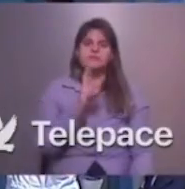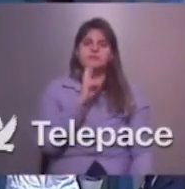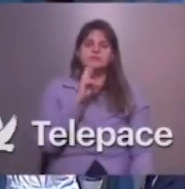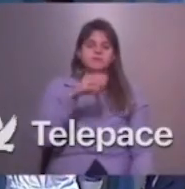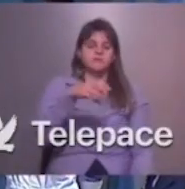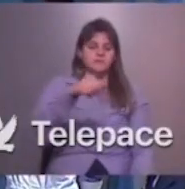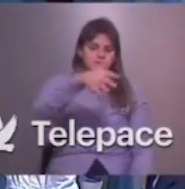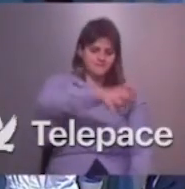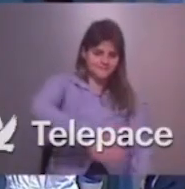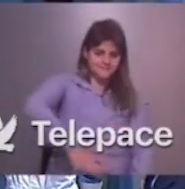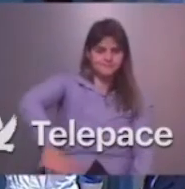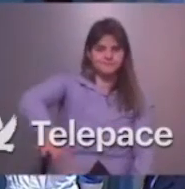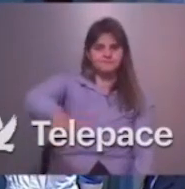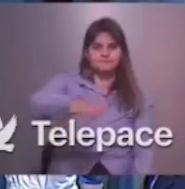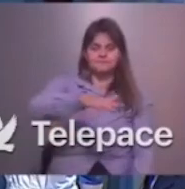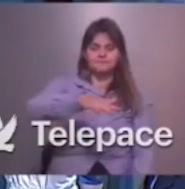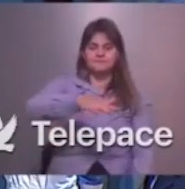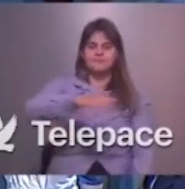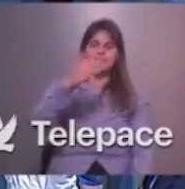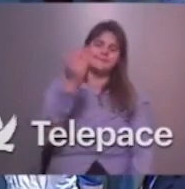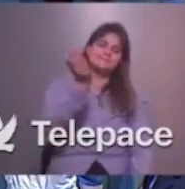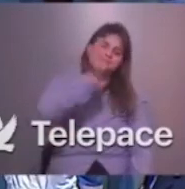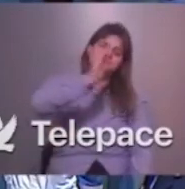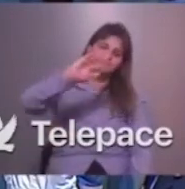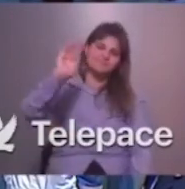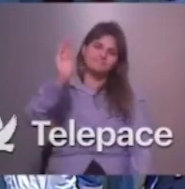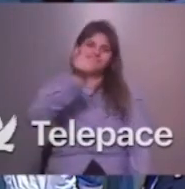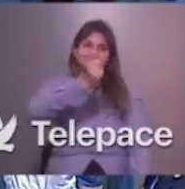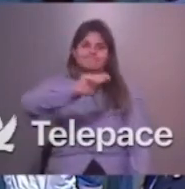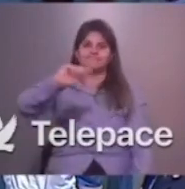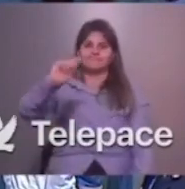possa dall'alto benedirli.